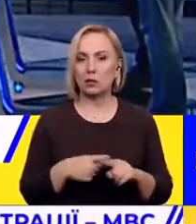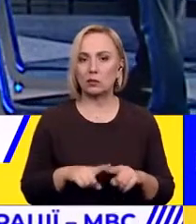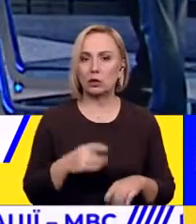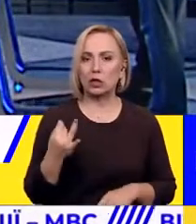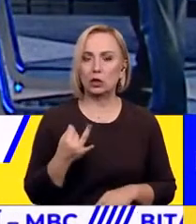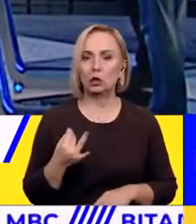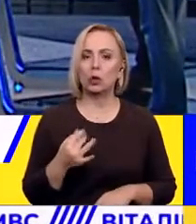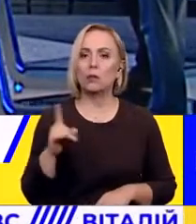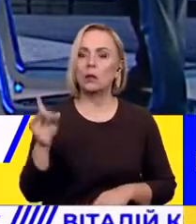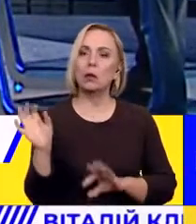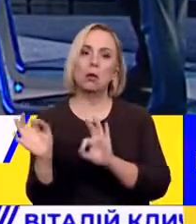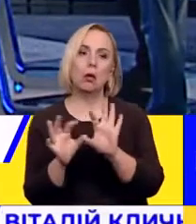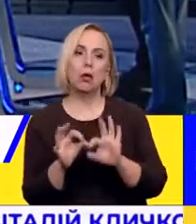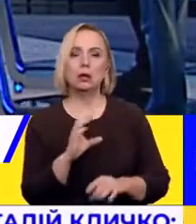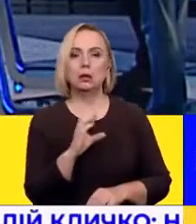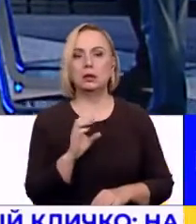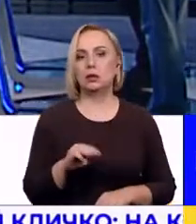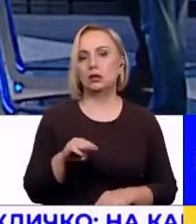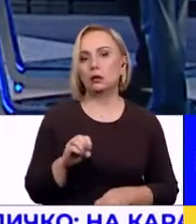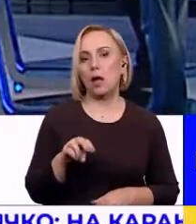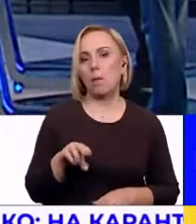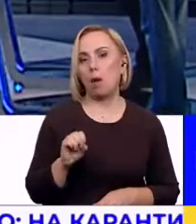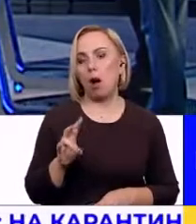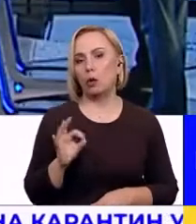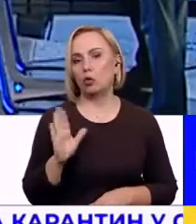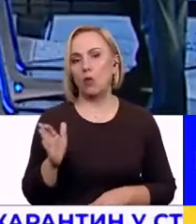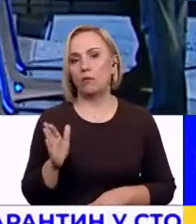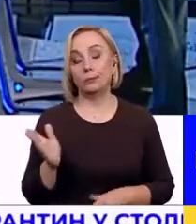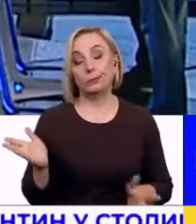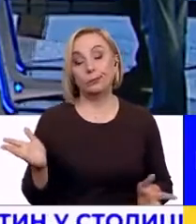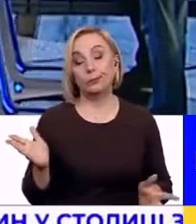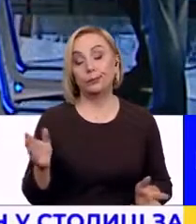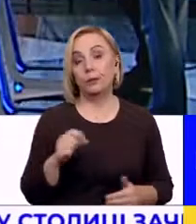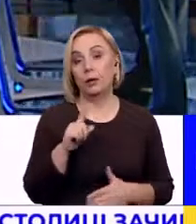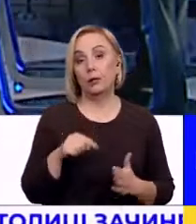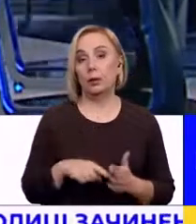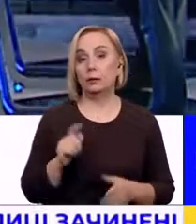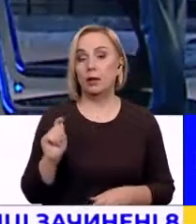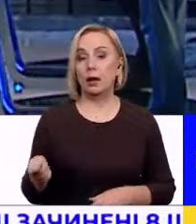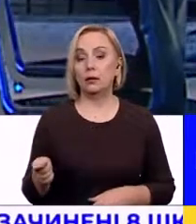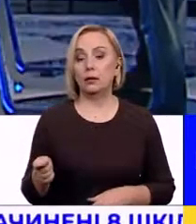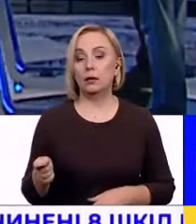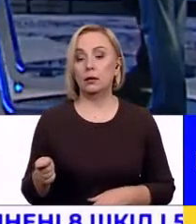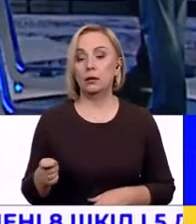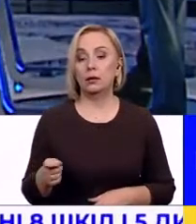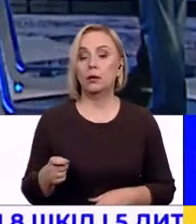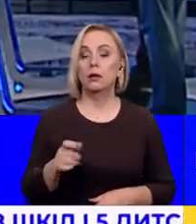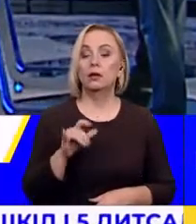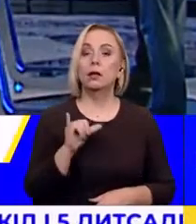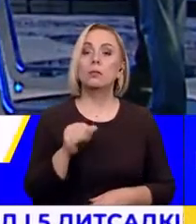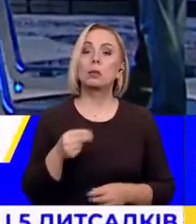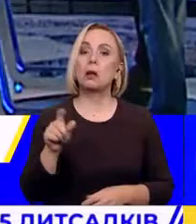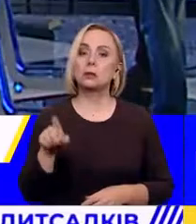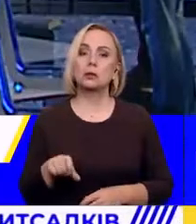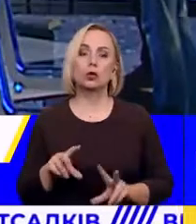прокоментував міністр охорони Степанов. Знову ж таки, дуже багато до нього запитань з приводу костюмів, про які він... і, до речі, до президента протести 10 мільйонів.